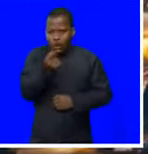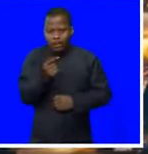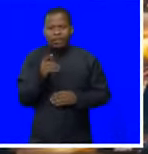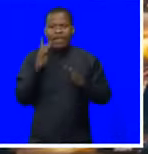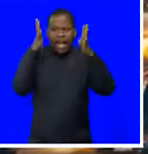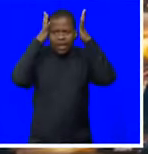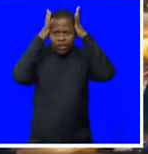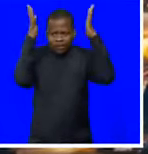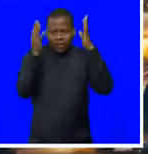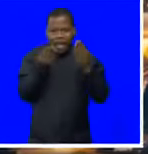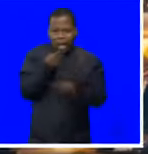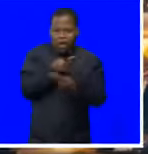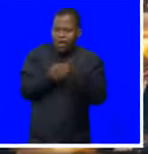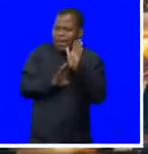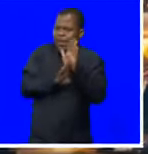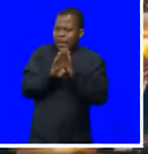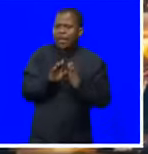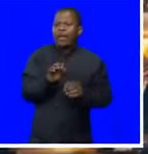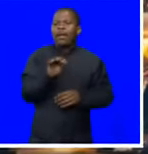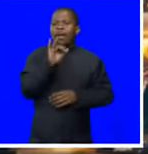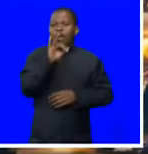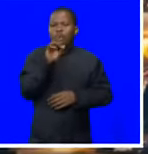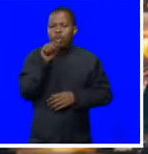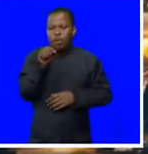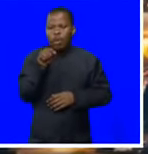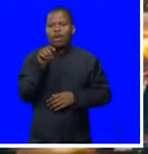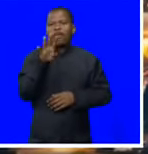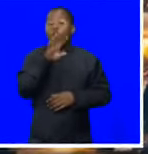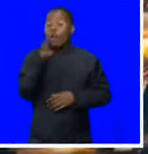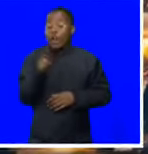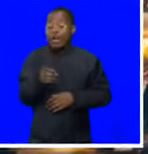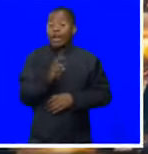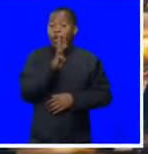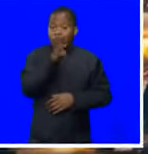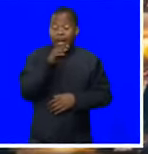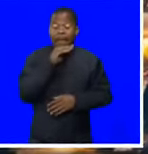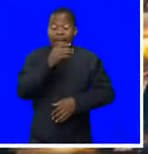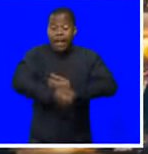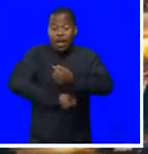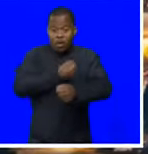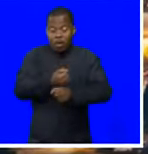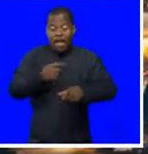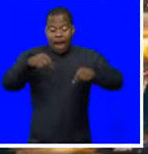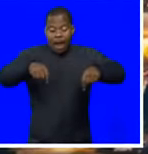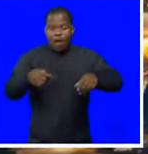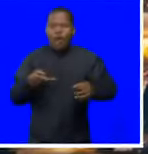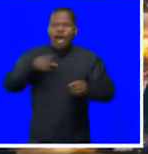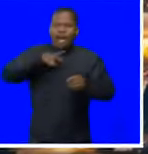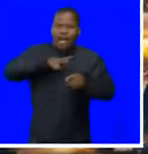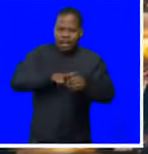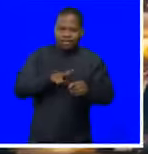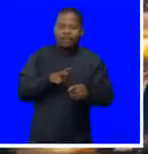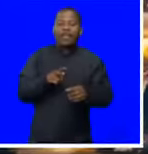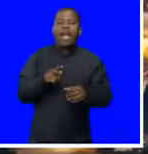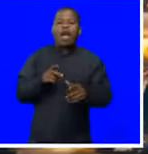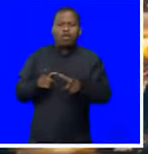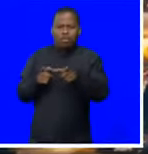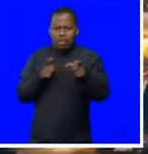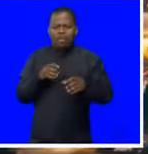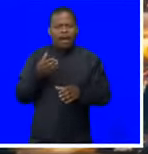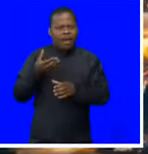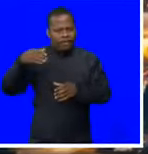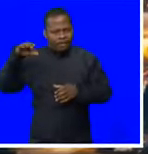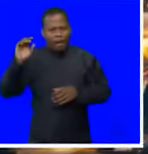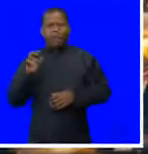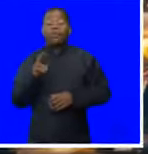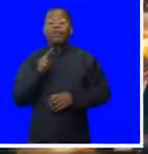umnotho welive kubheke ukuthi ukhule ngalokubili nencenye ekhulwini 2.4% kulomnyaka lwasetulu nanoma imithelela yekulo lokuchubekako